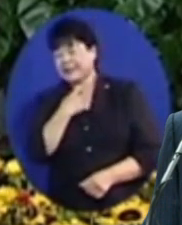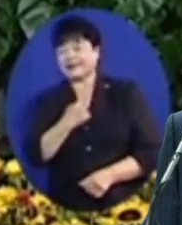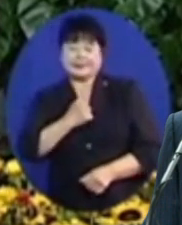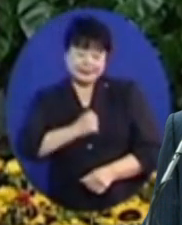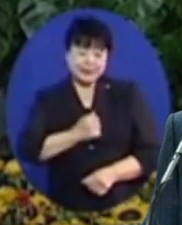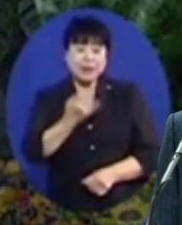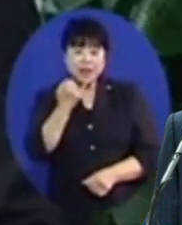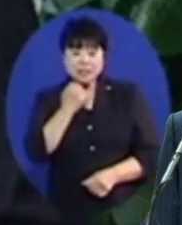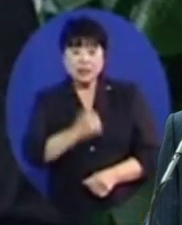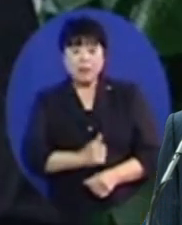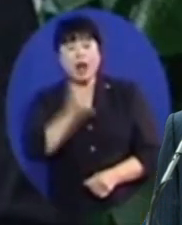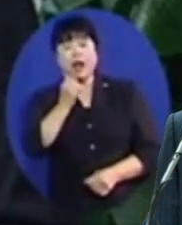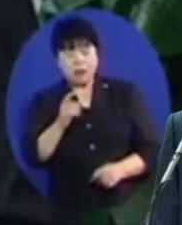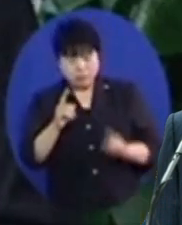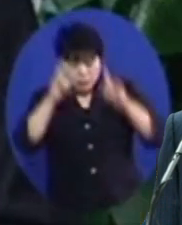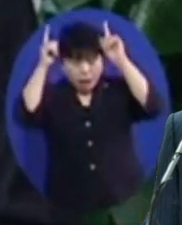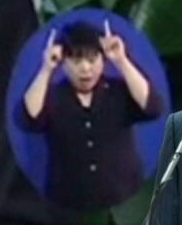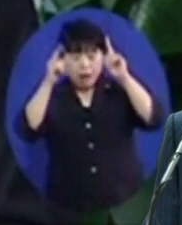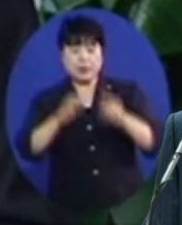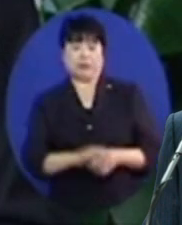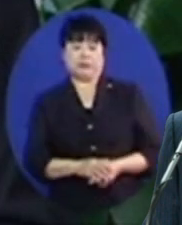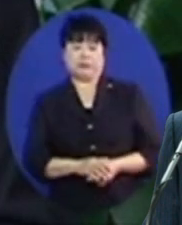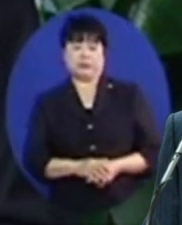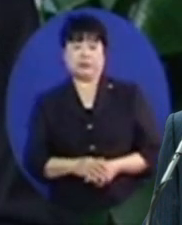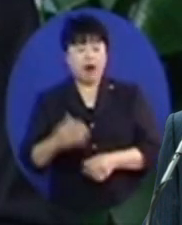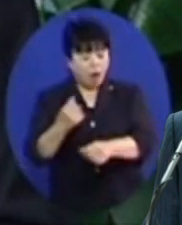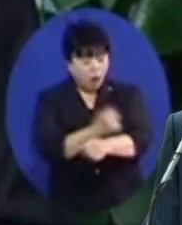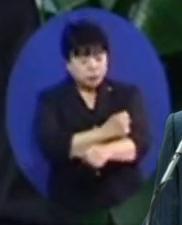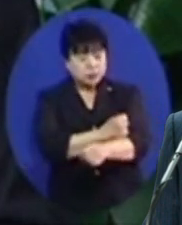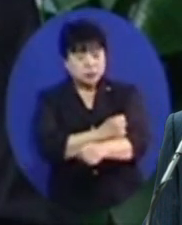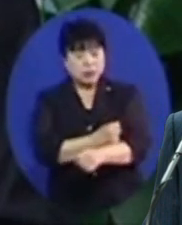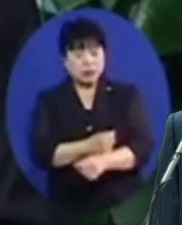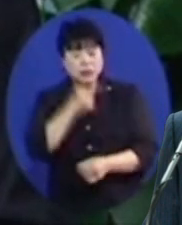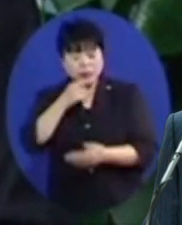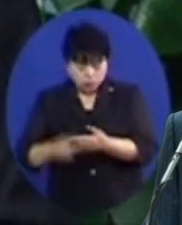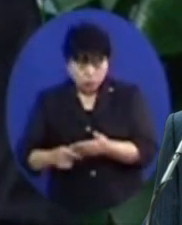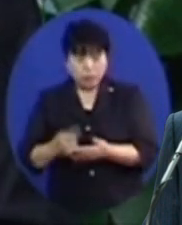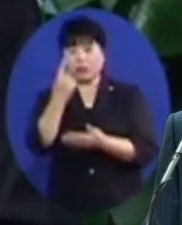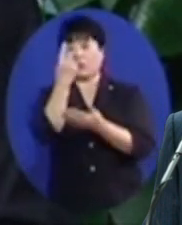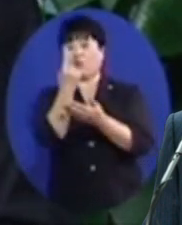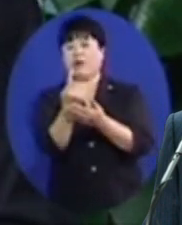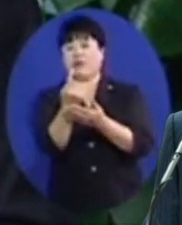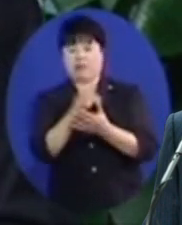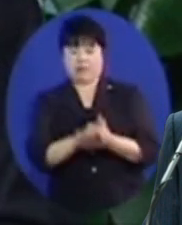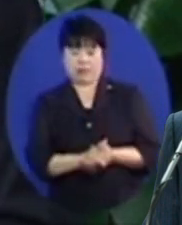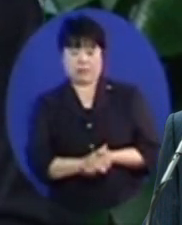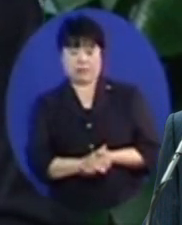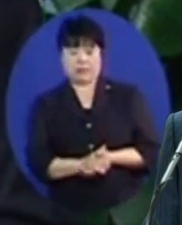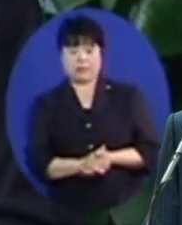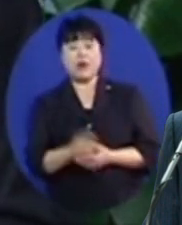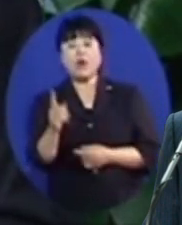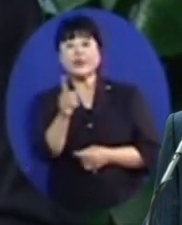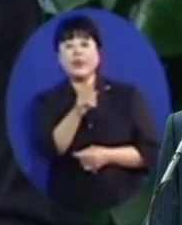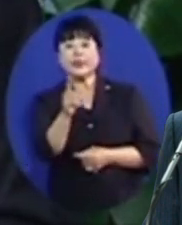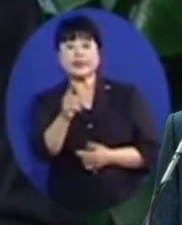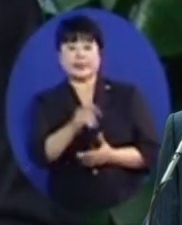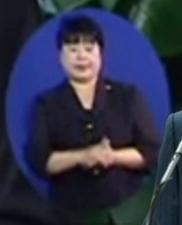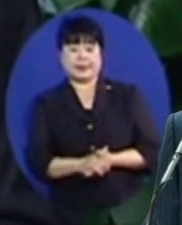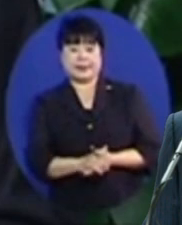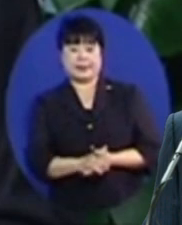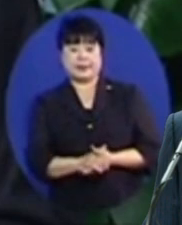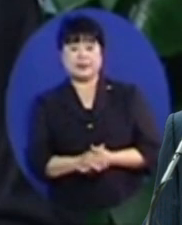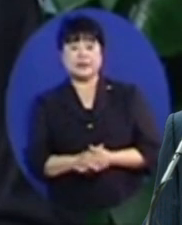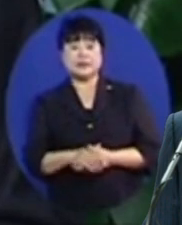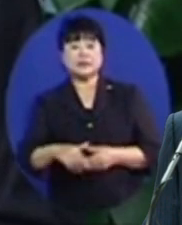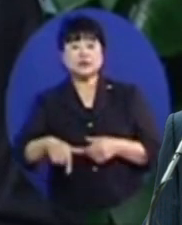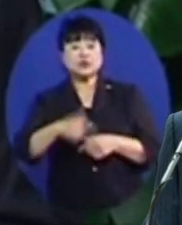낫지 분노를 하면 자기에게 엄청난 타격이 있다고 하는 것입니다. 어느